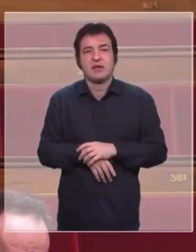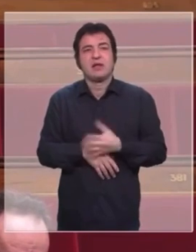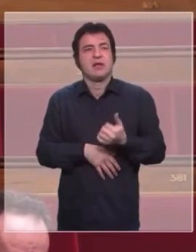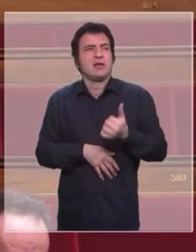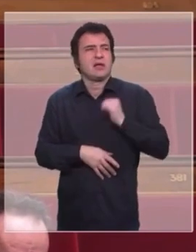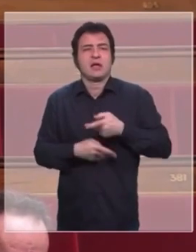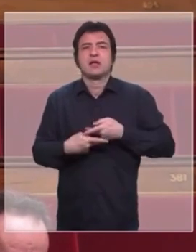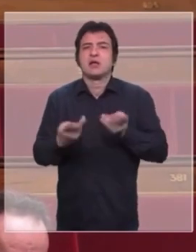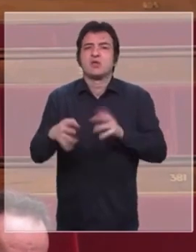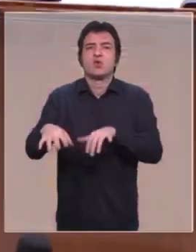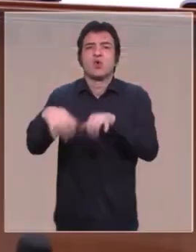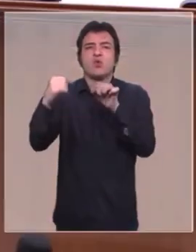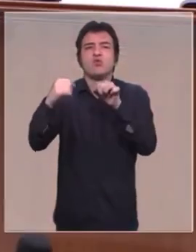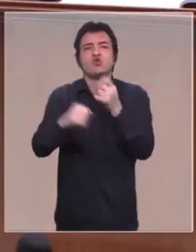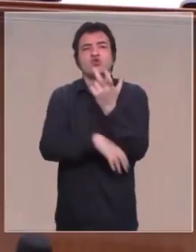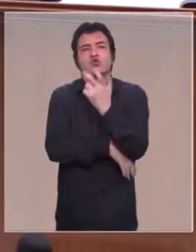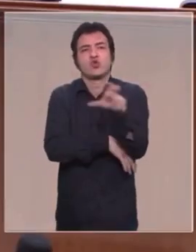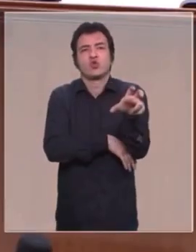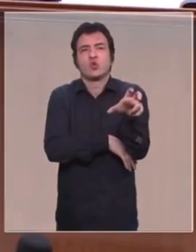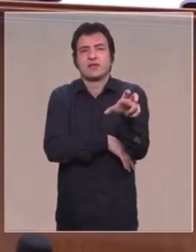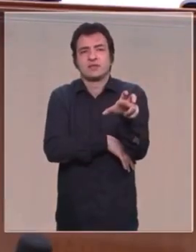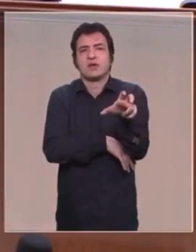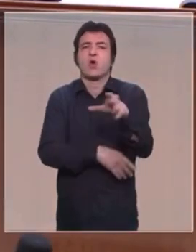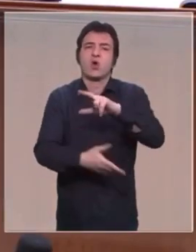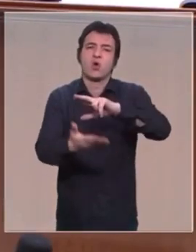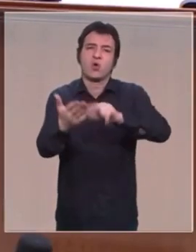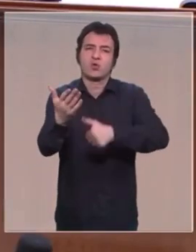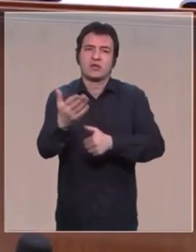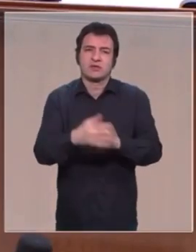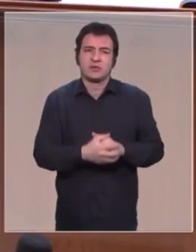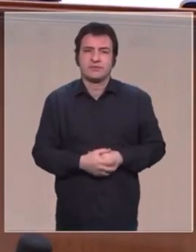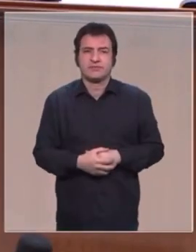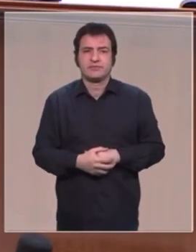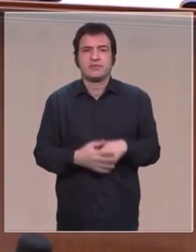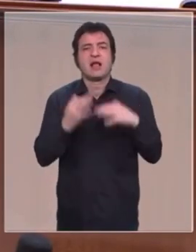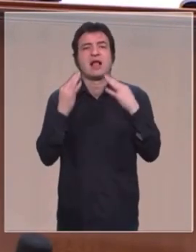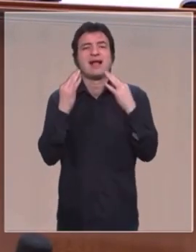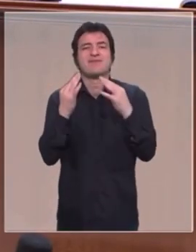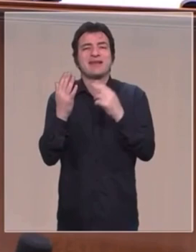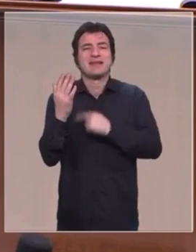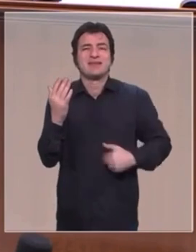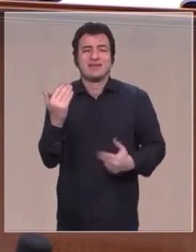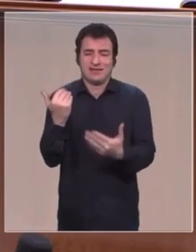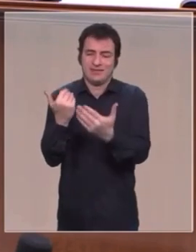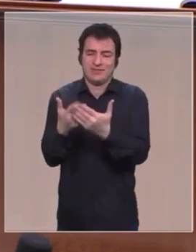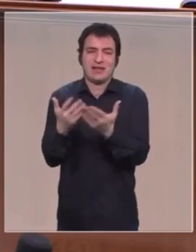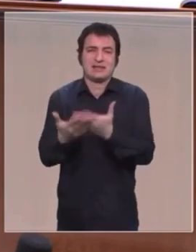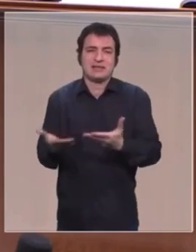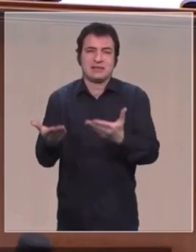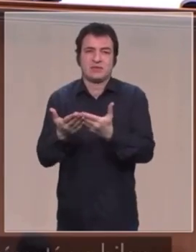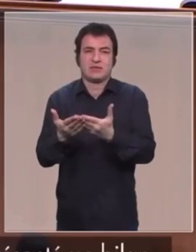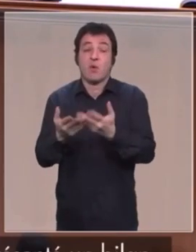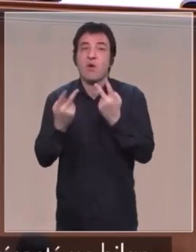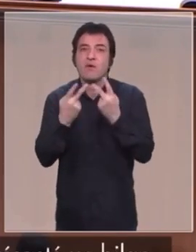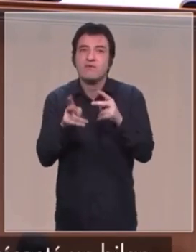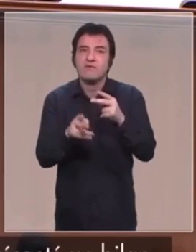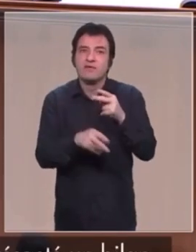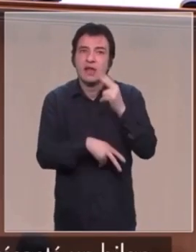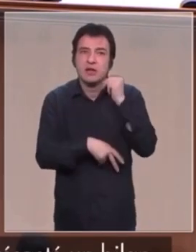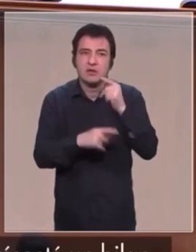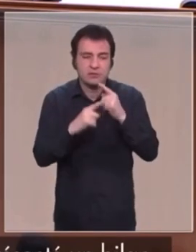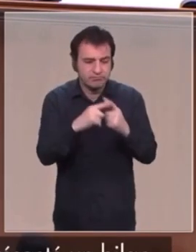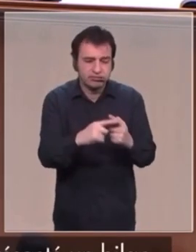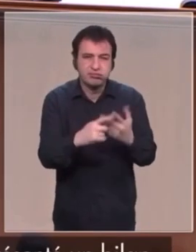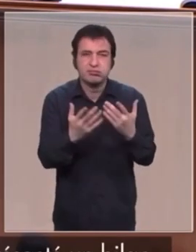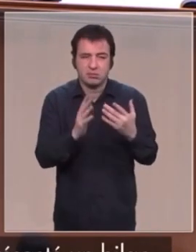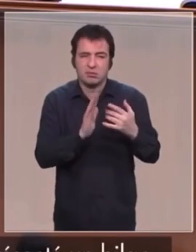annoncé l'embauche de 300 contractuels. Voilà sur le plan national. Pour Nantes, je veux rappeler, parce qu'un morceau